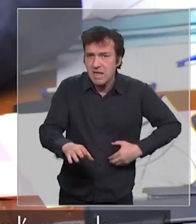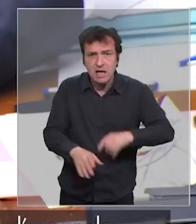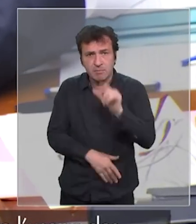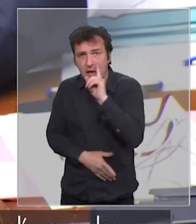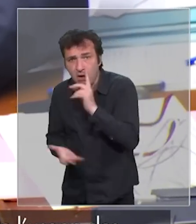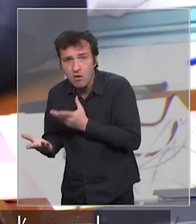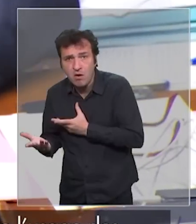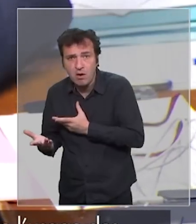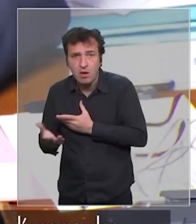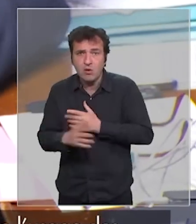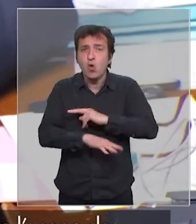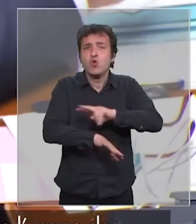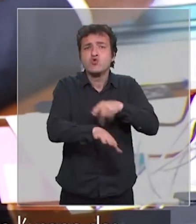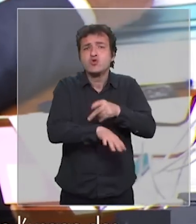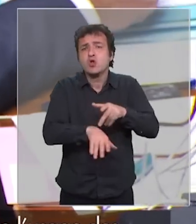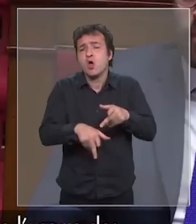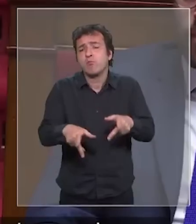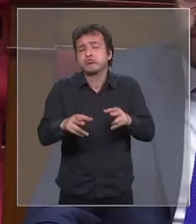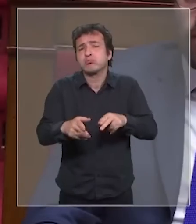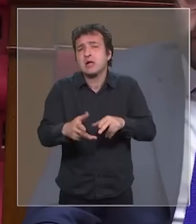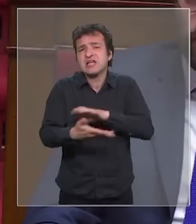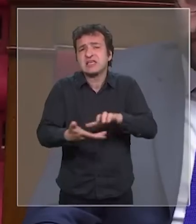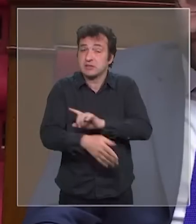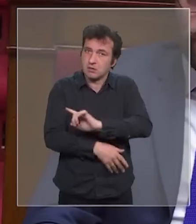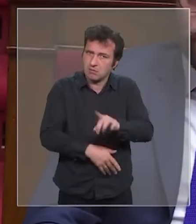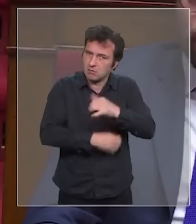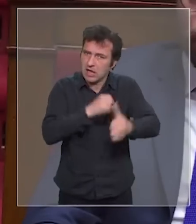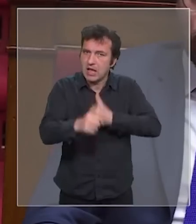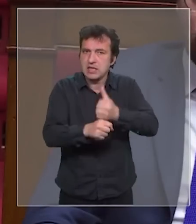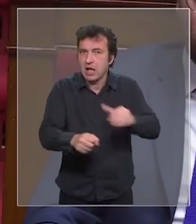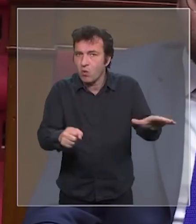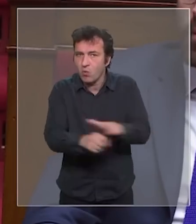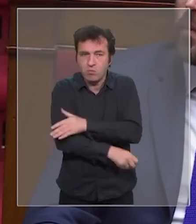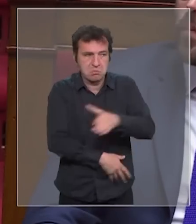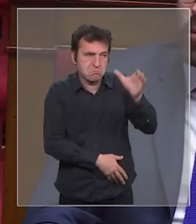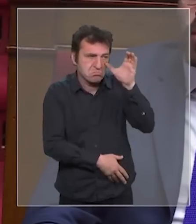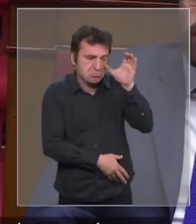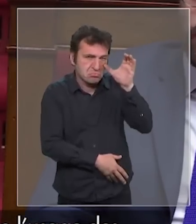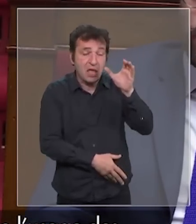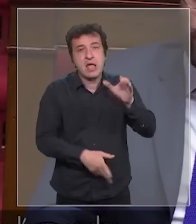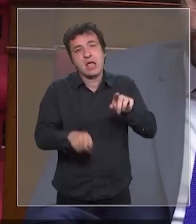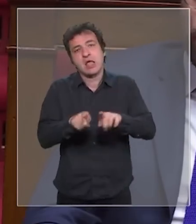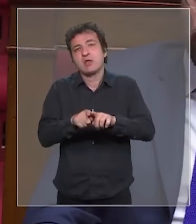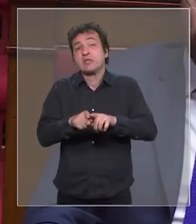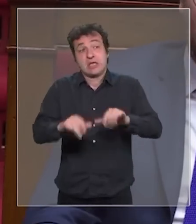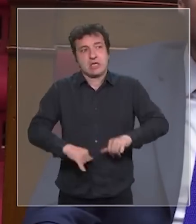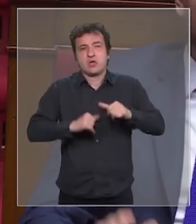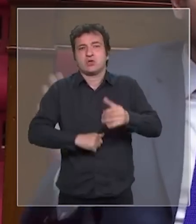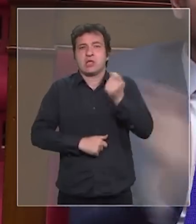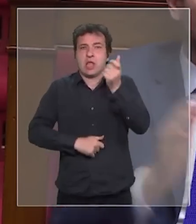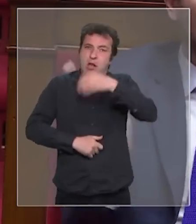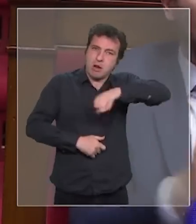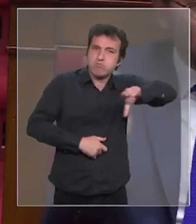Pas seulement 2 heures en période de crise, mais toute l'année. Et enfin, investissez dans la jeunesse. Il nous faut une vraie